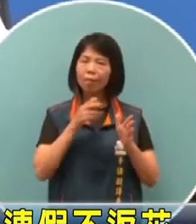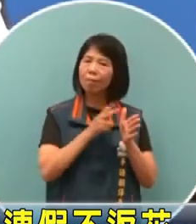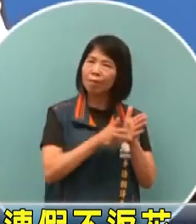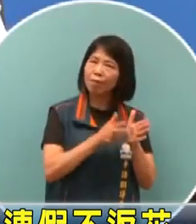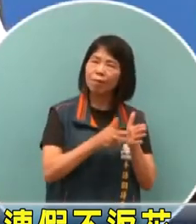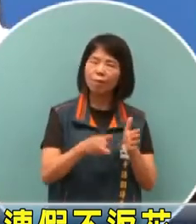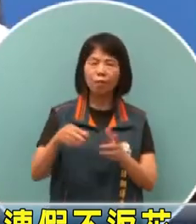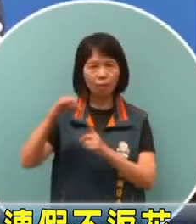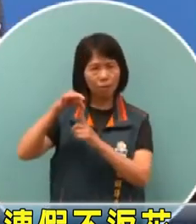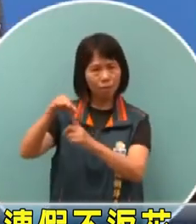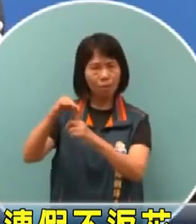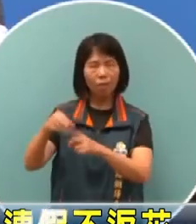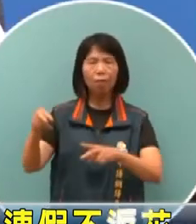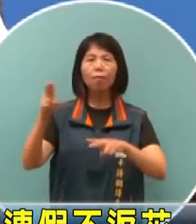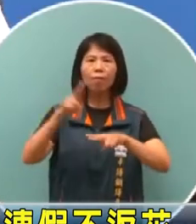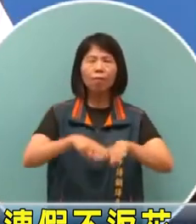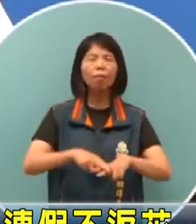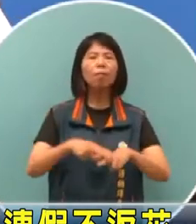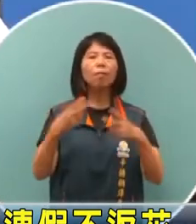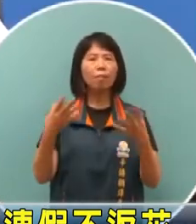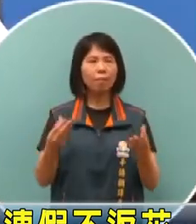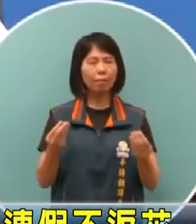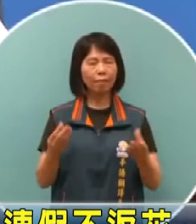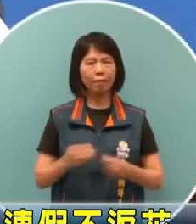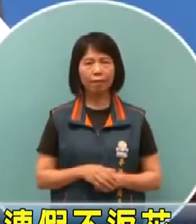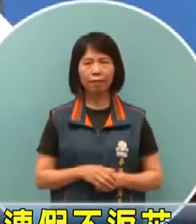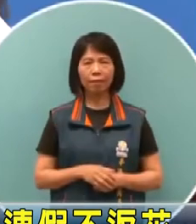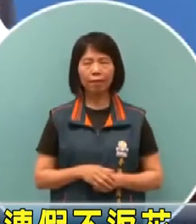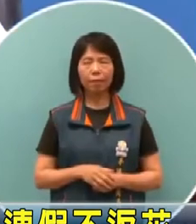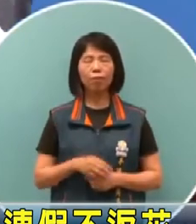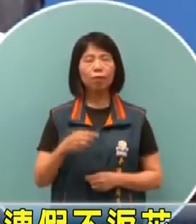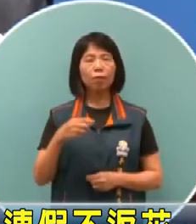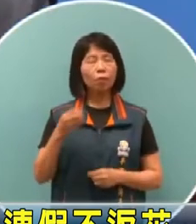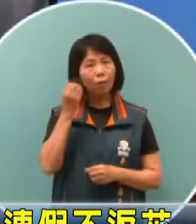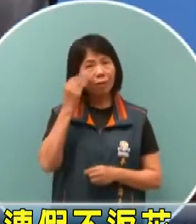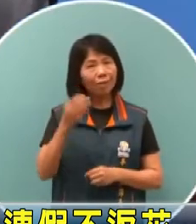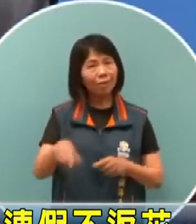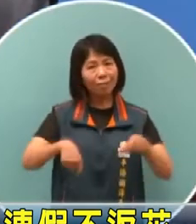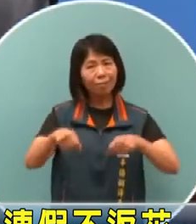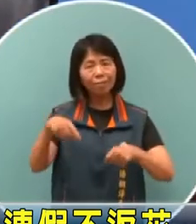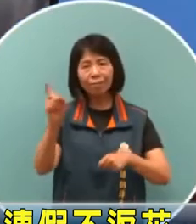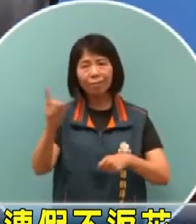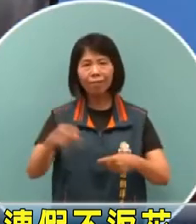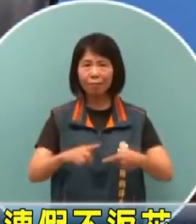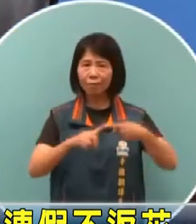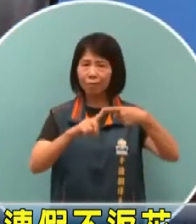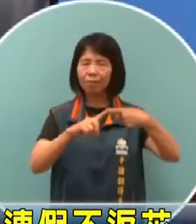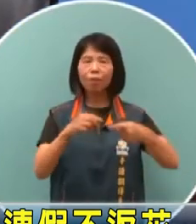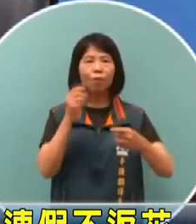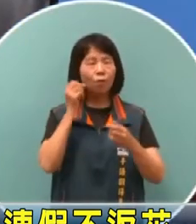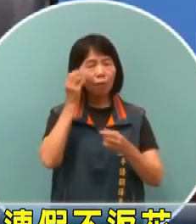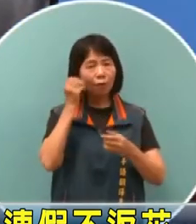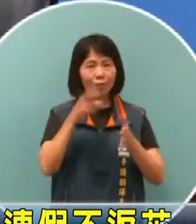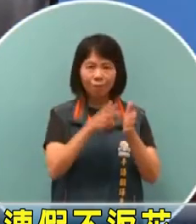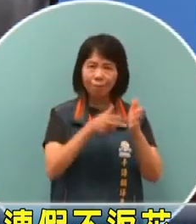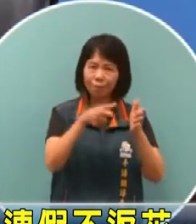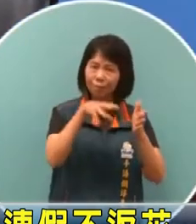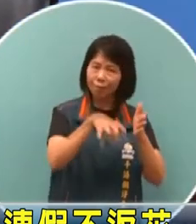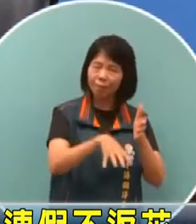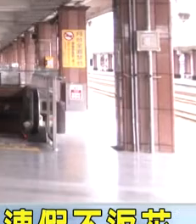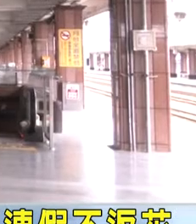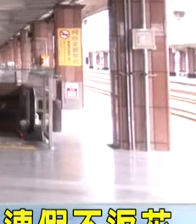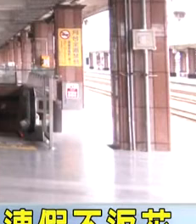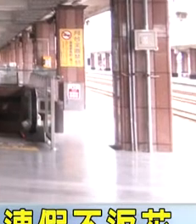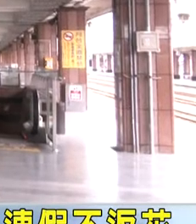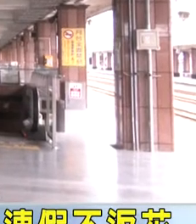路运输的话，我们的所做的对策，第一个，在花莲火车站以及玉里